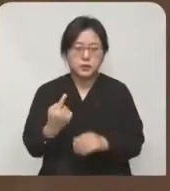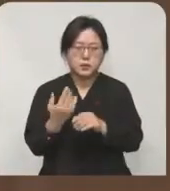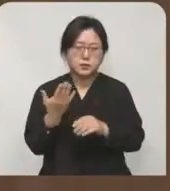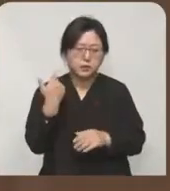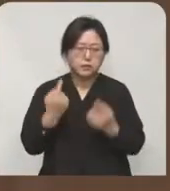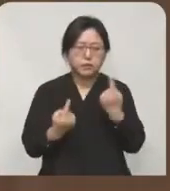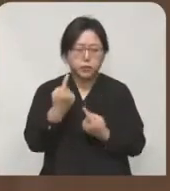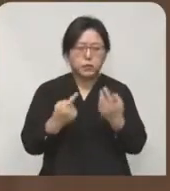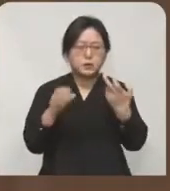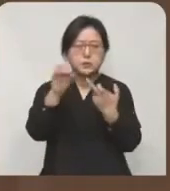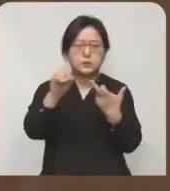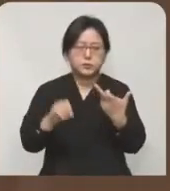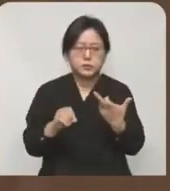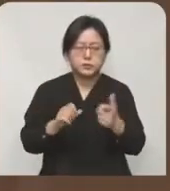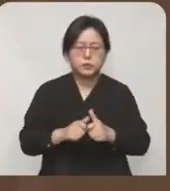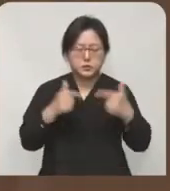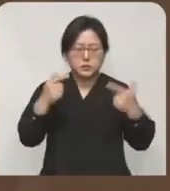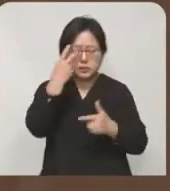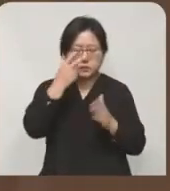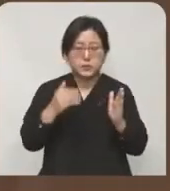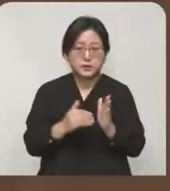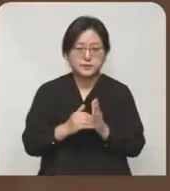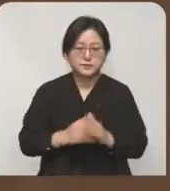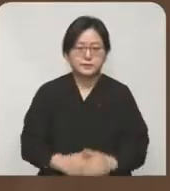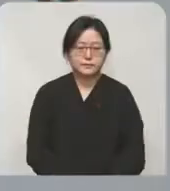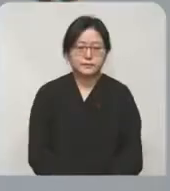17% 가 증가했습니다